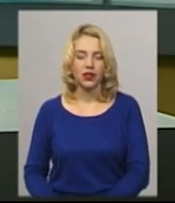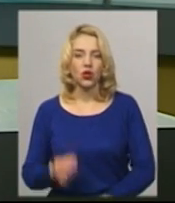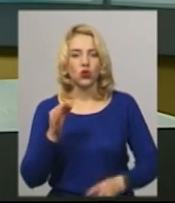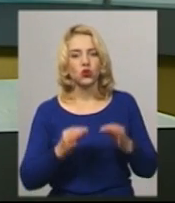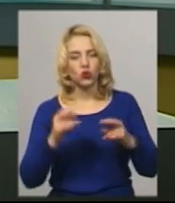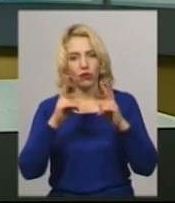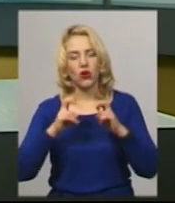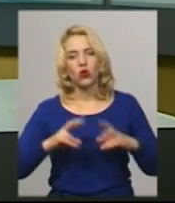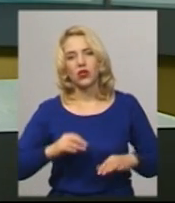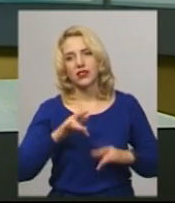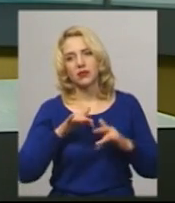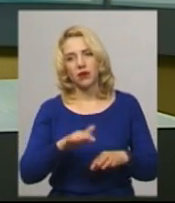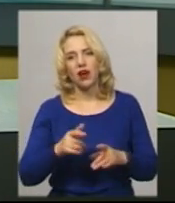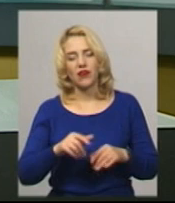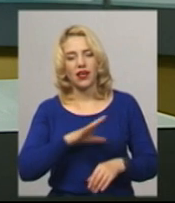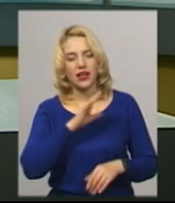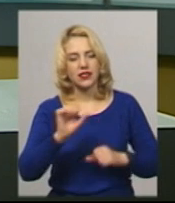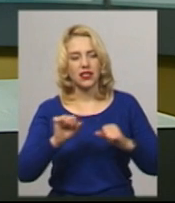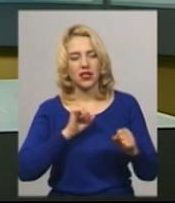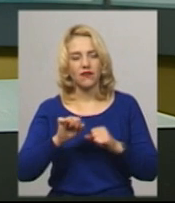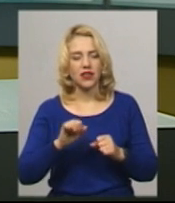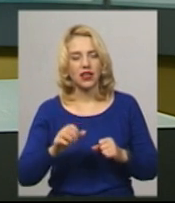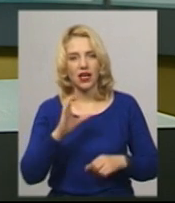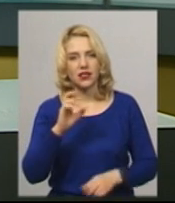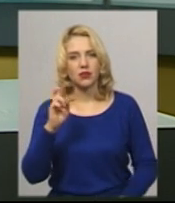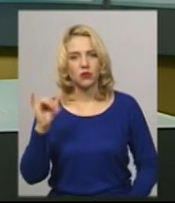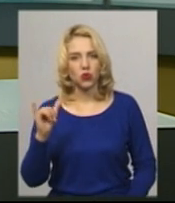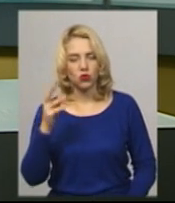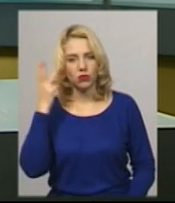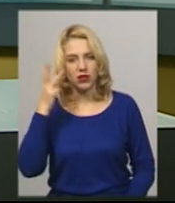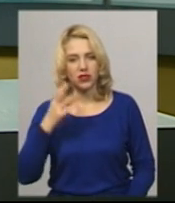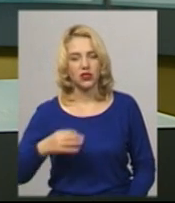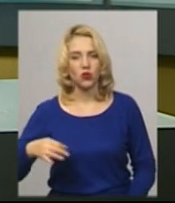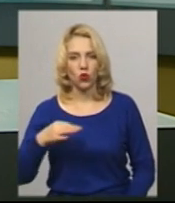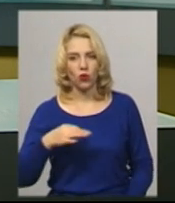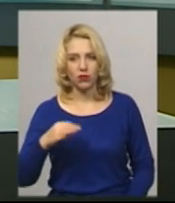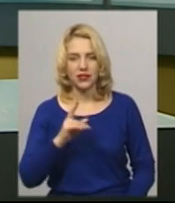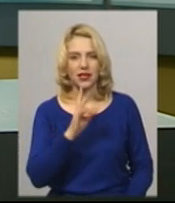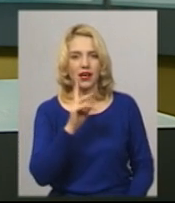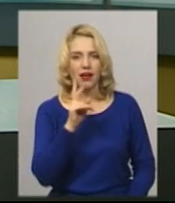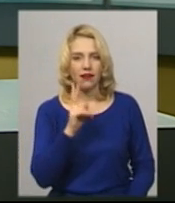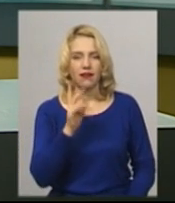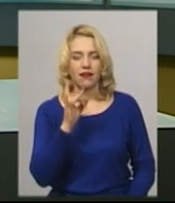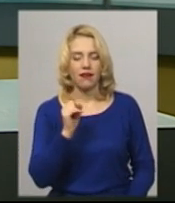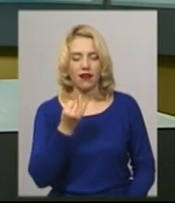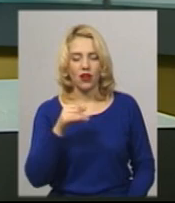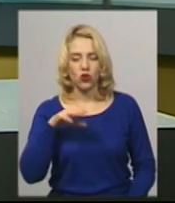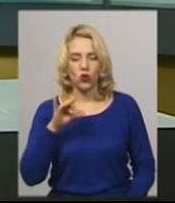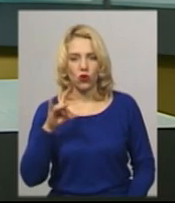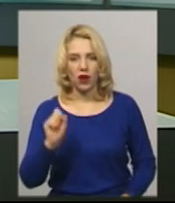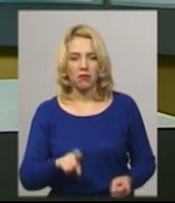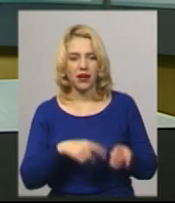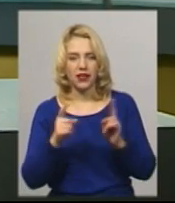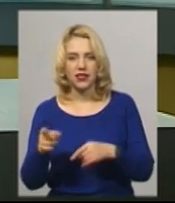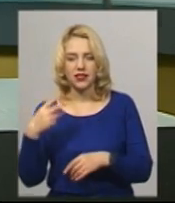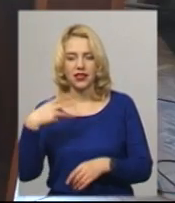Судовий розгляд справи екс-керівника управління Служби безпеки України у Хмельницькій області Віктора Крайтора перенесли на 30